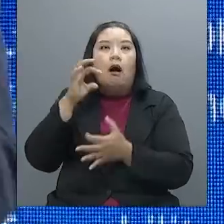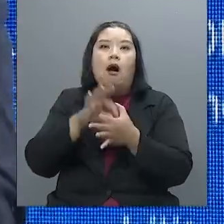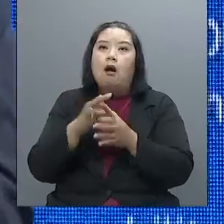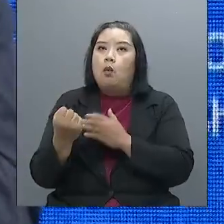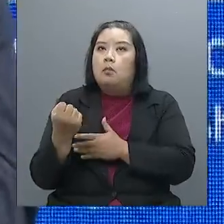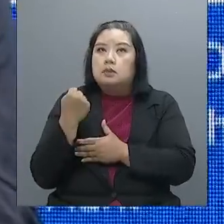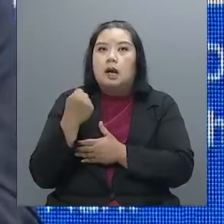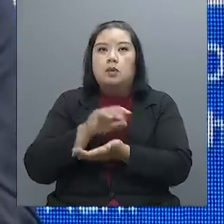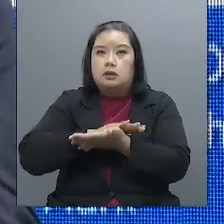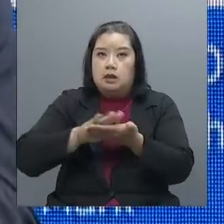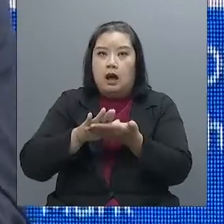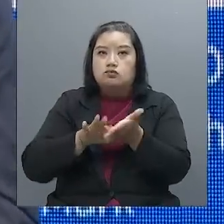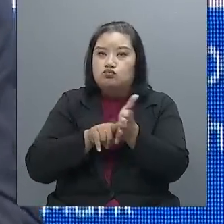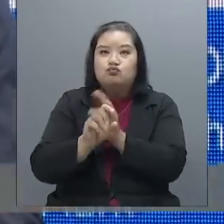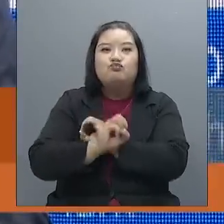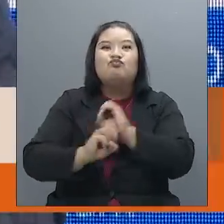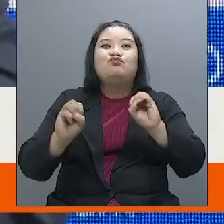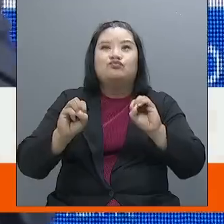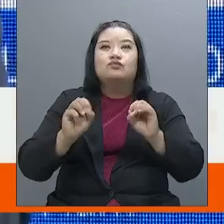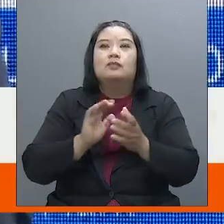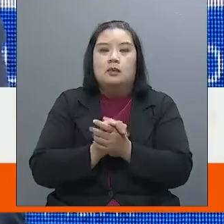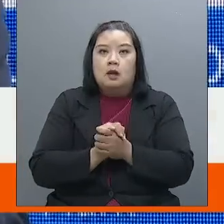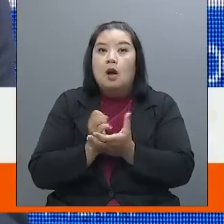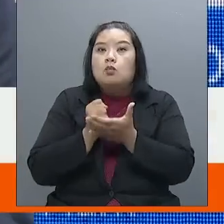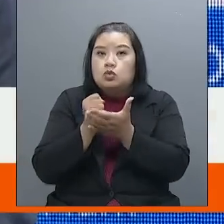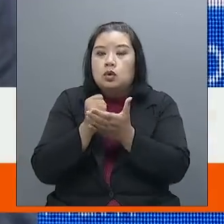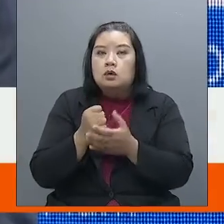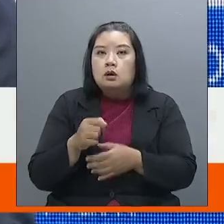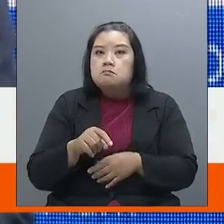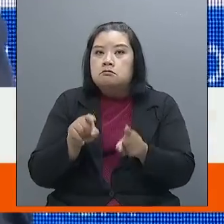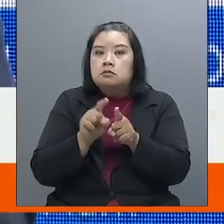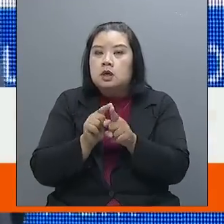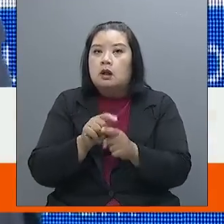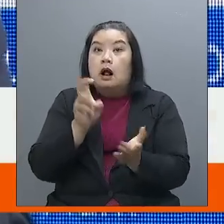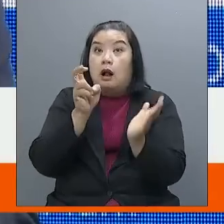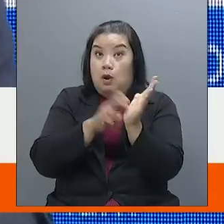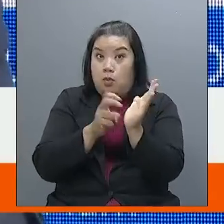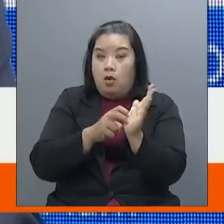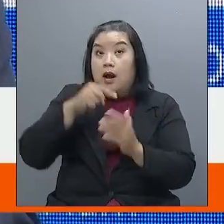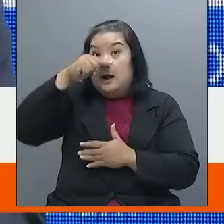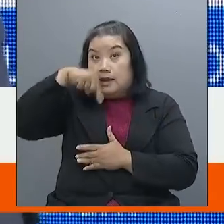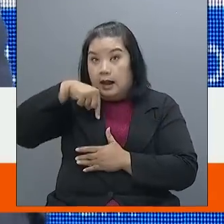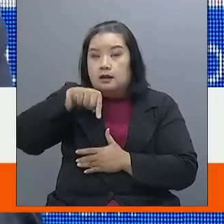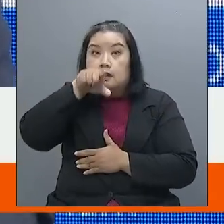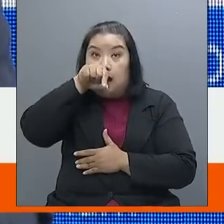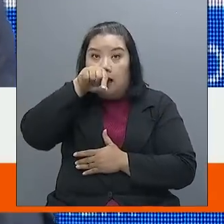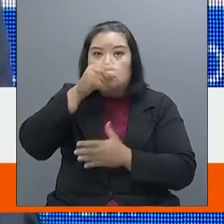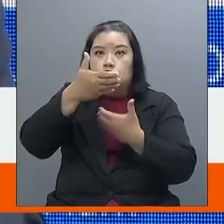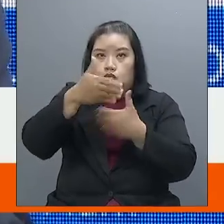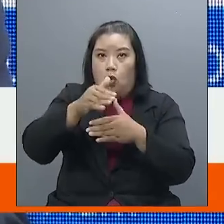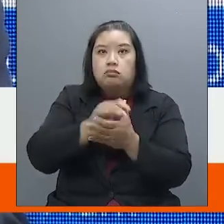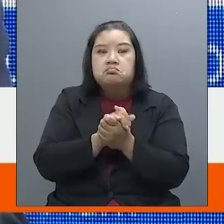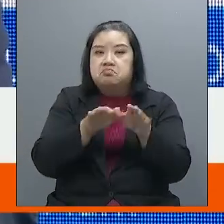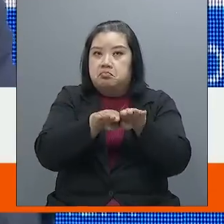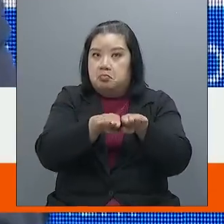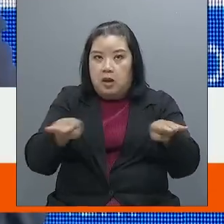มันจะเป็นการการันตีแล้วมันก็จะเป็นการยืนยันอีกครั้งหนึ่งว่าไก่ไทยมีคุณภาพและมาตรฐานระดับ